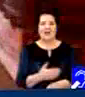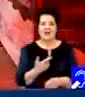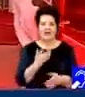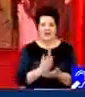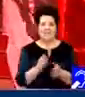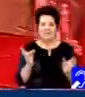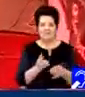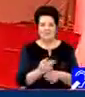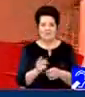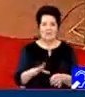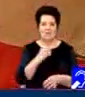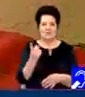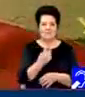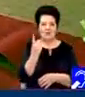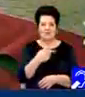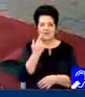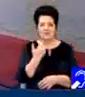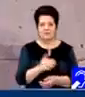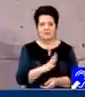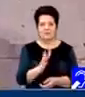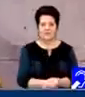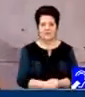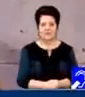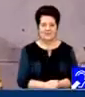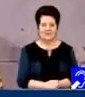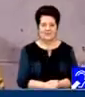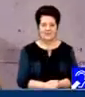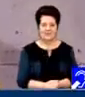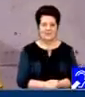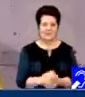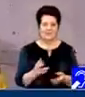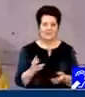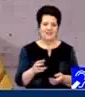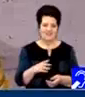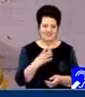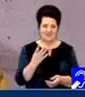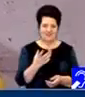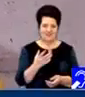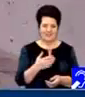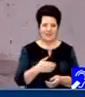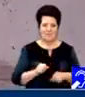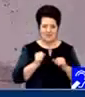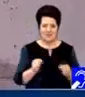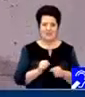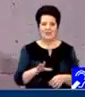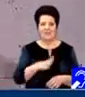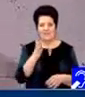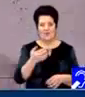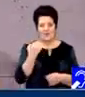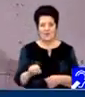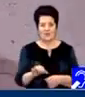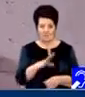primul. Dar sunteți învingător în toate, în fiecare zi? Da. Da, mă strădu să fiu învingător. A